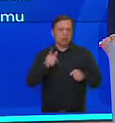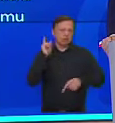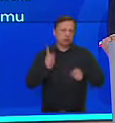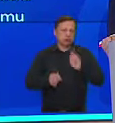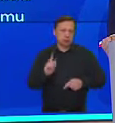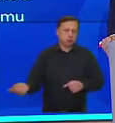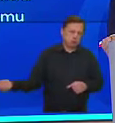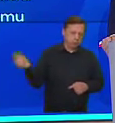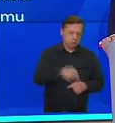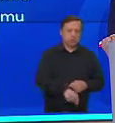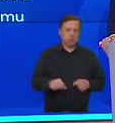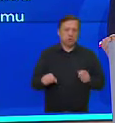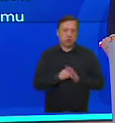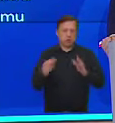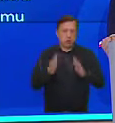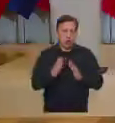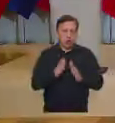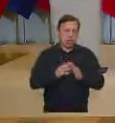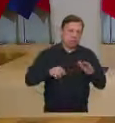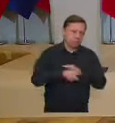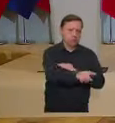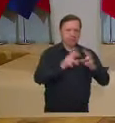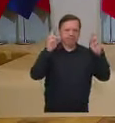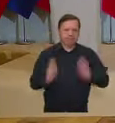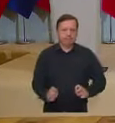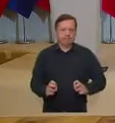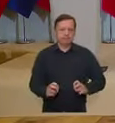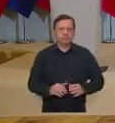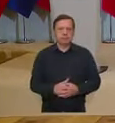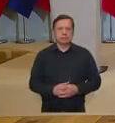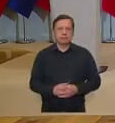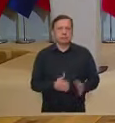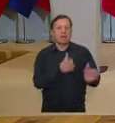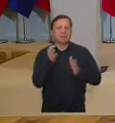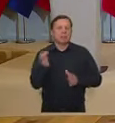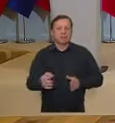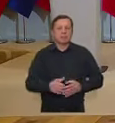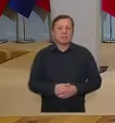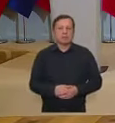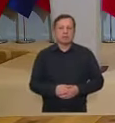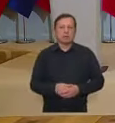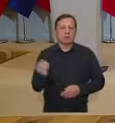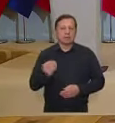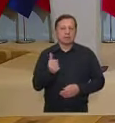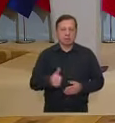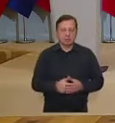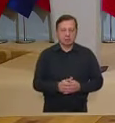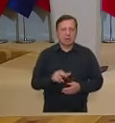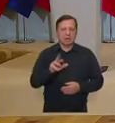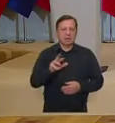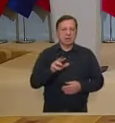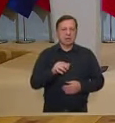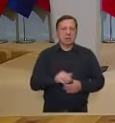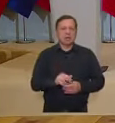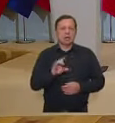w miejscach kwarantanny. Proszę bardzo, kolejne pytanie. I pytanie jeszcze raz od redaktora